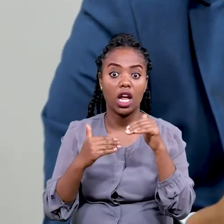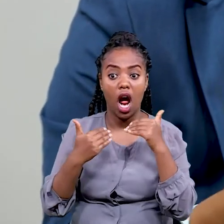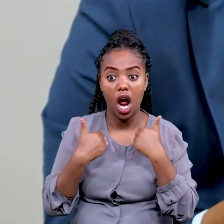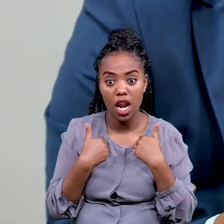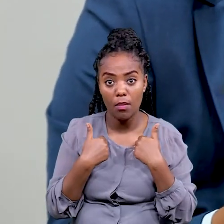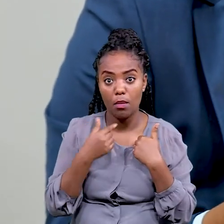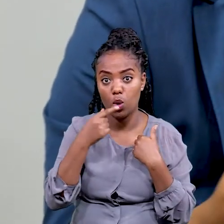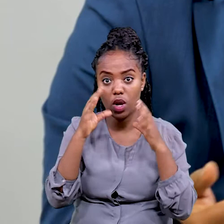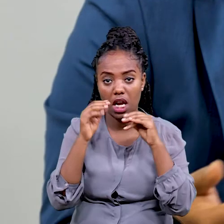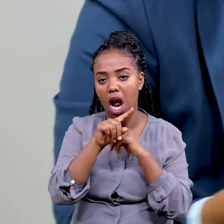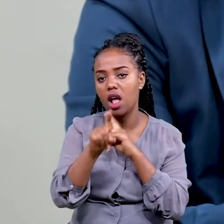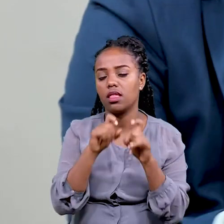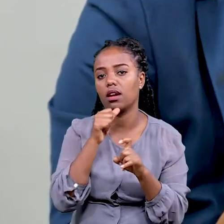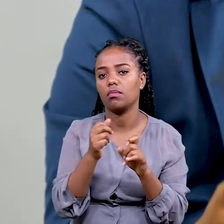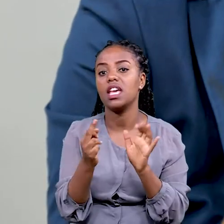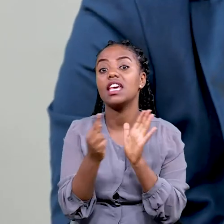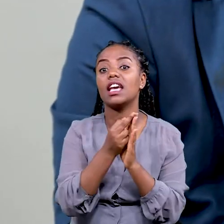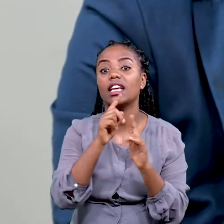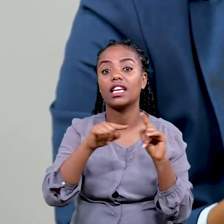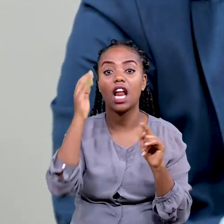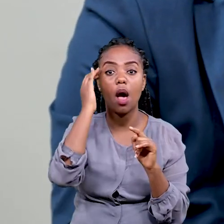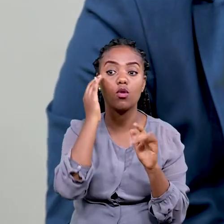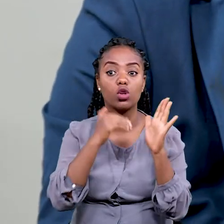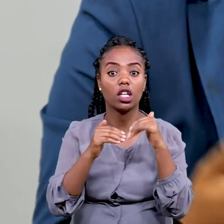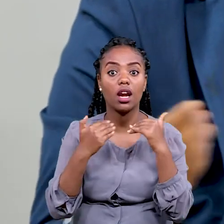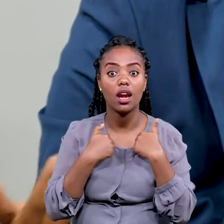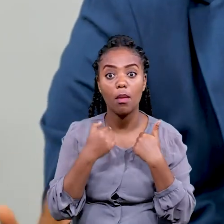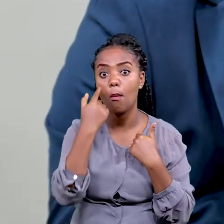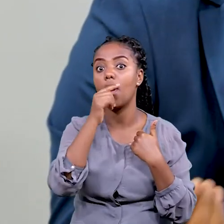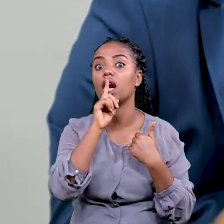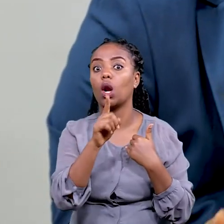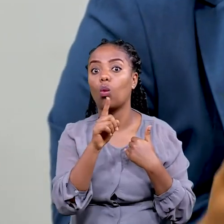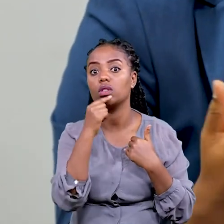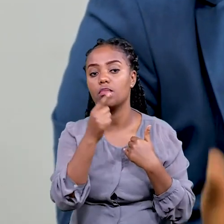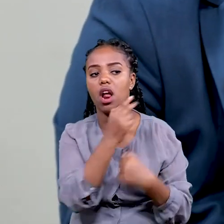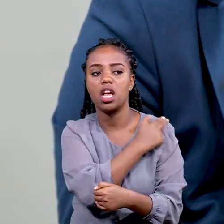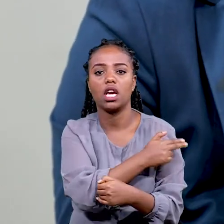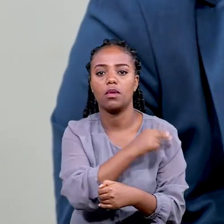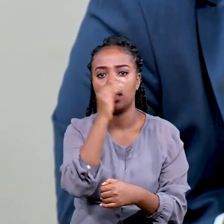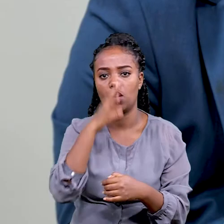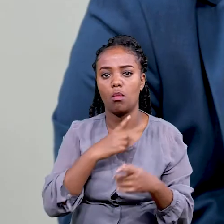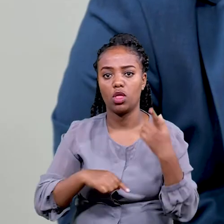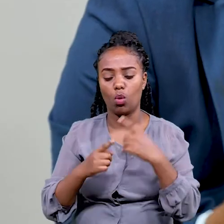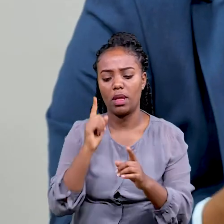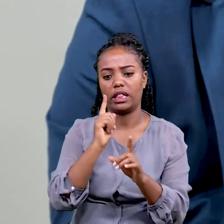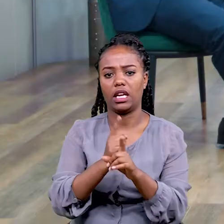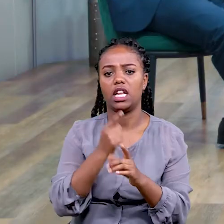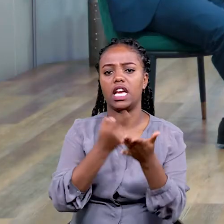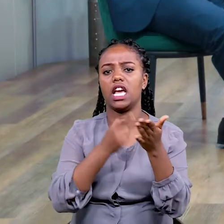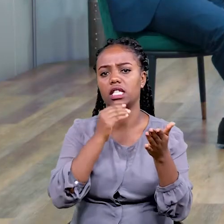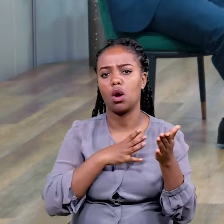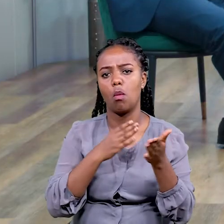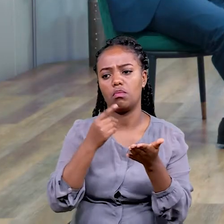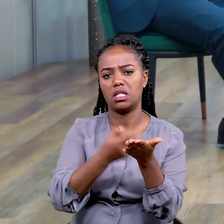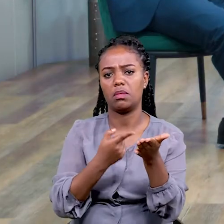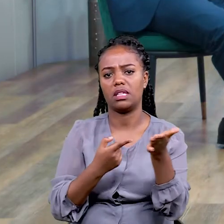እሺ አልጠይቀውም ይላል። ልክ ግን አእምሮ ችግር አለበት ማን ነው ሲባል ህክምና ሰዎች መጥተው ነው በሚገባ ይሄ ሰው በዚህ በዚህ